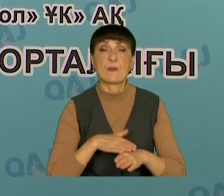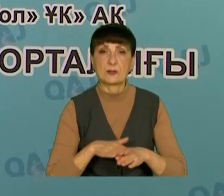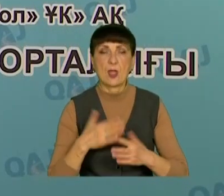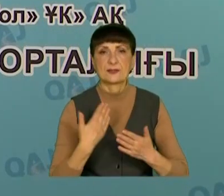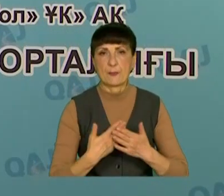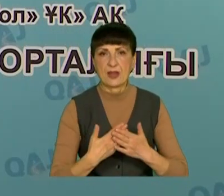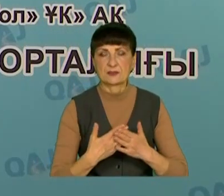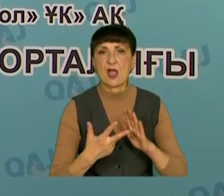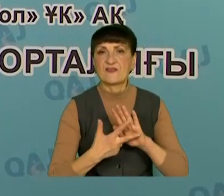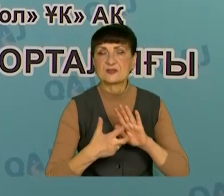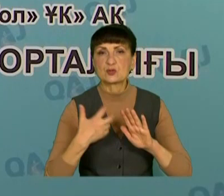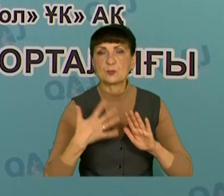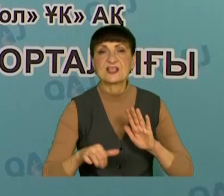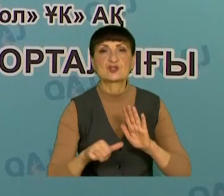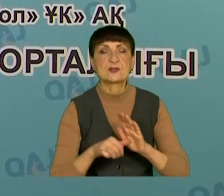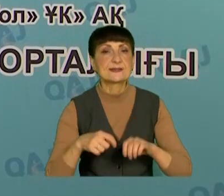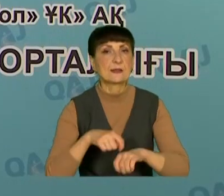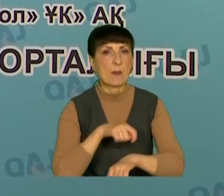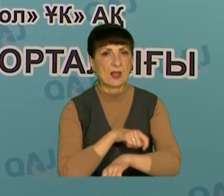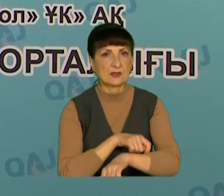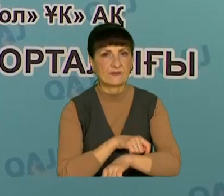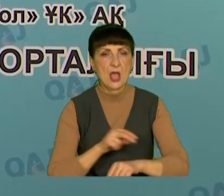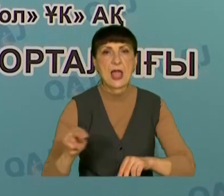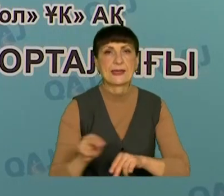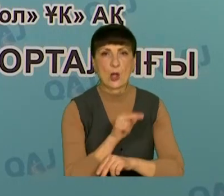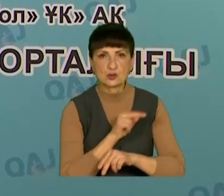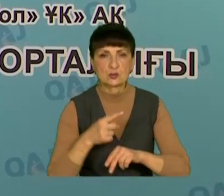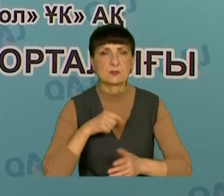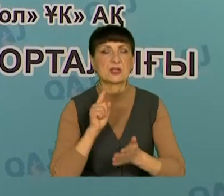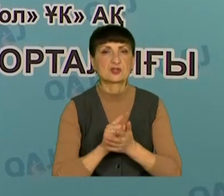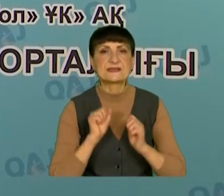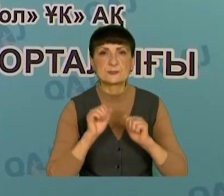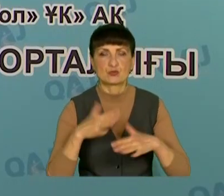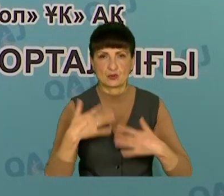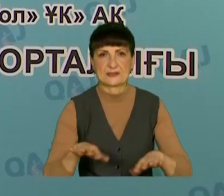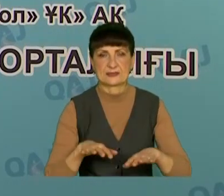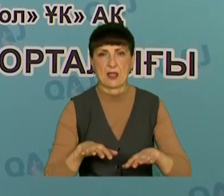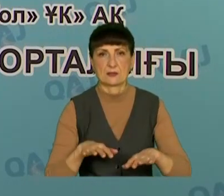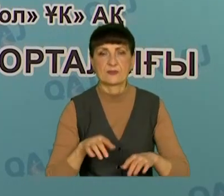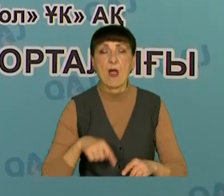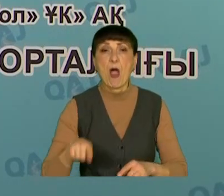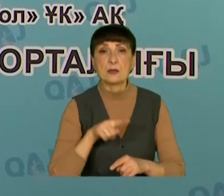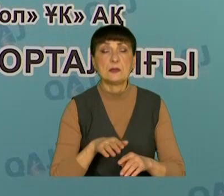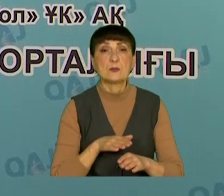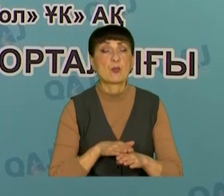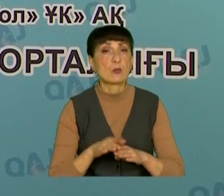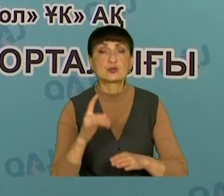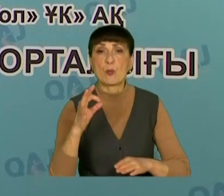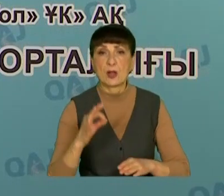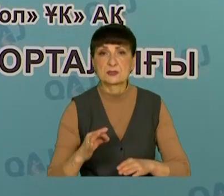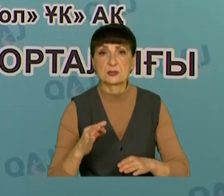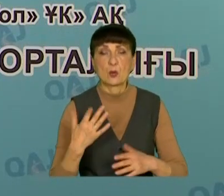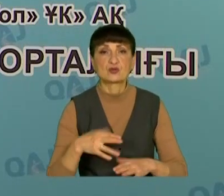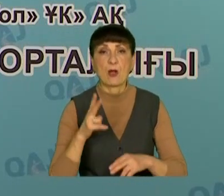порядка 856 километров реконструкции мы должны сдать в эксплуатацию. Они полным 100% будут до конца